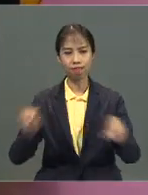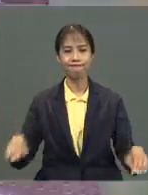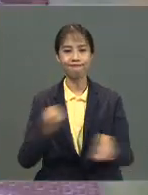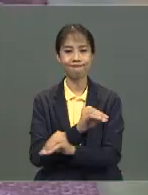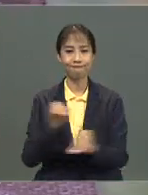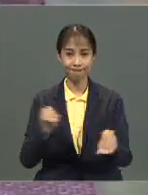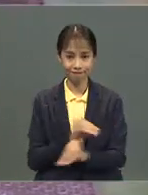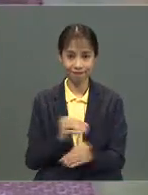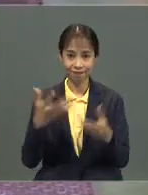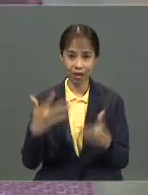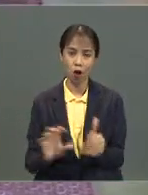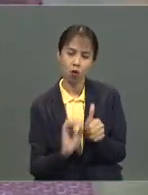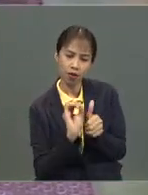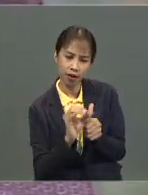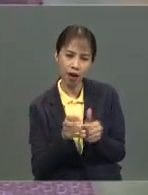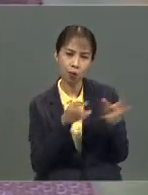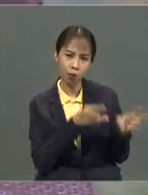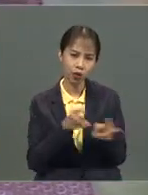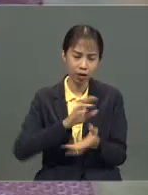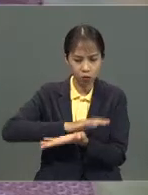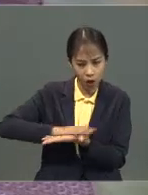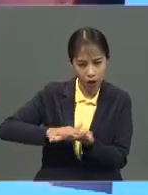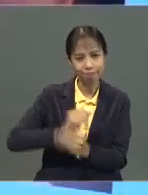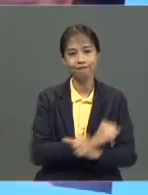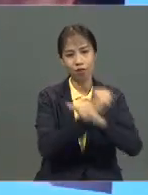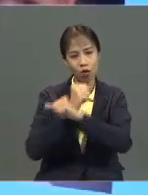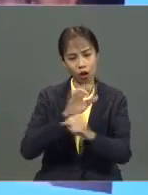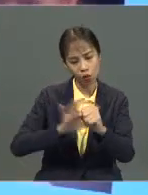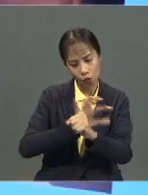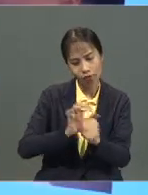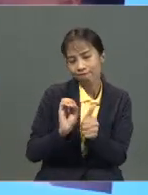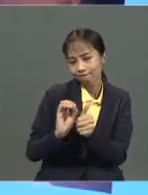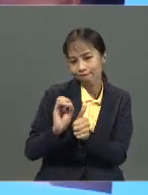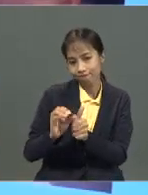แนะนำถึงวิธีการรักษาความสะอาดให้ปลอดจากโควิด-19 ด้วยค่ะ